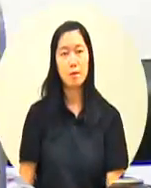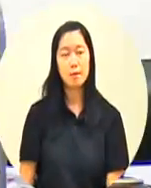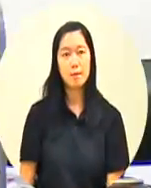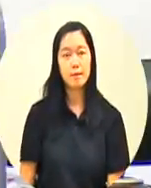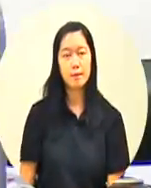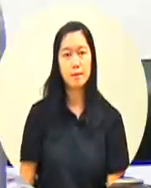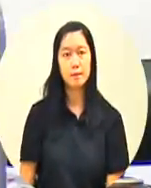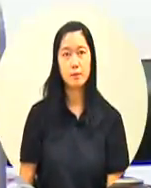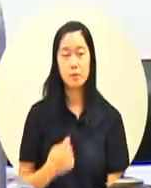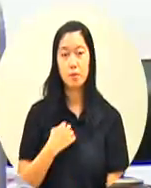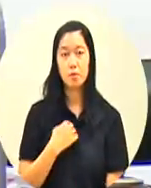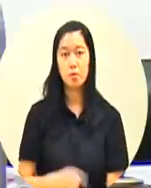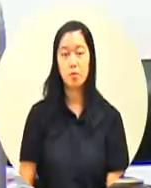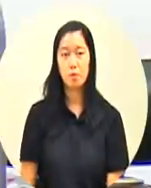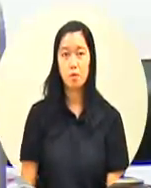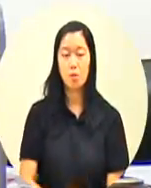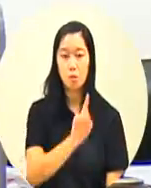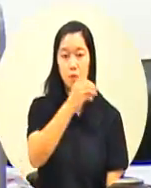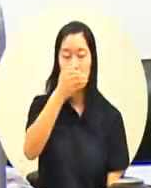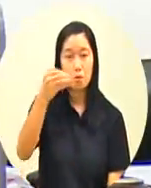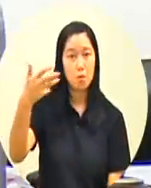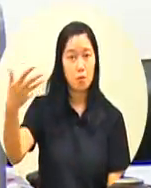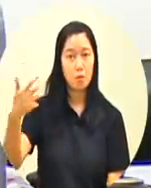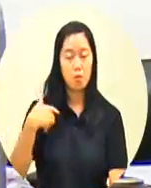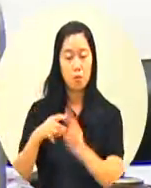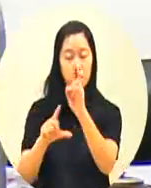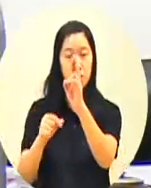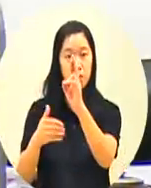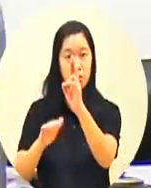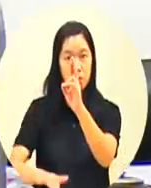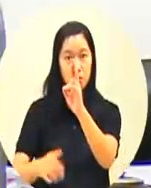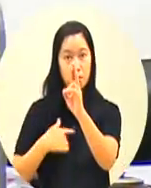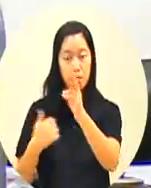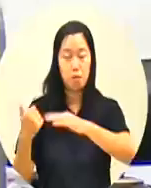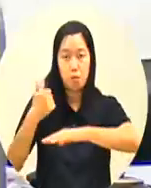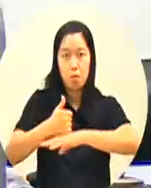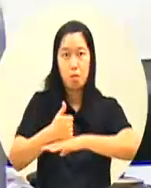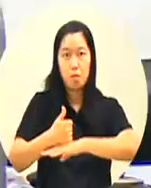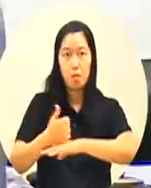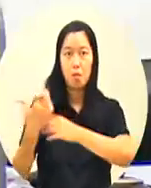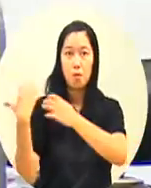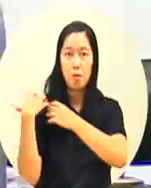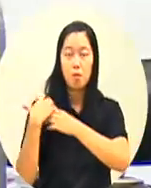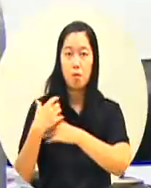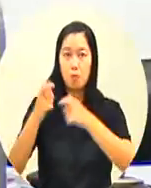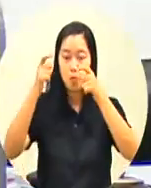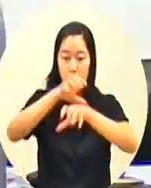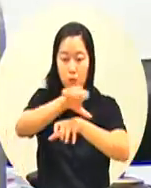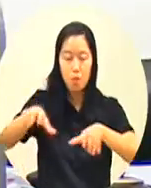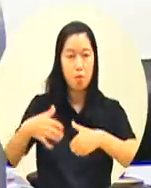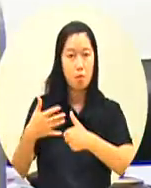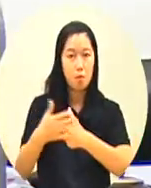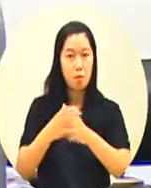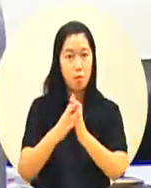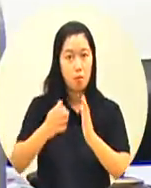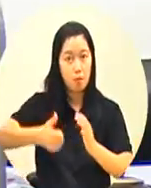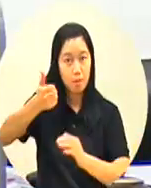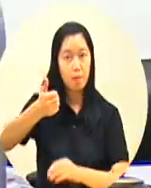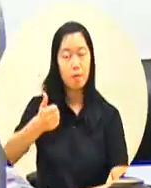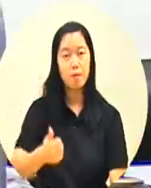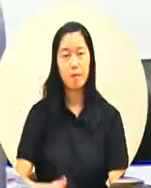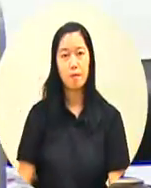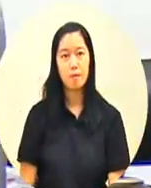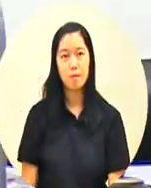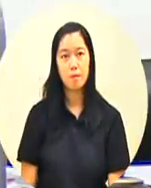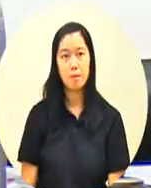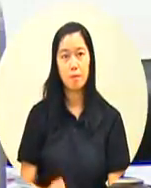在1998年的12月底，我接任高雄市环保局长，我处理的第一件事情就是，